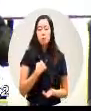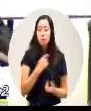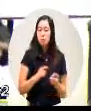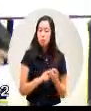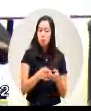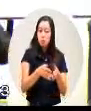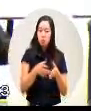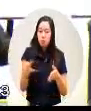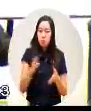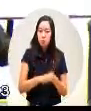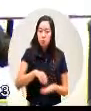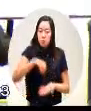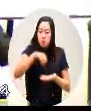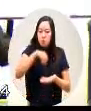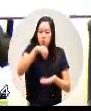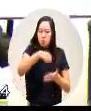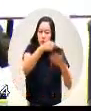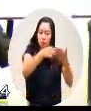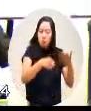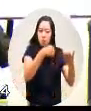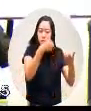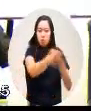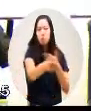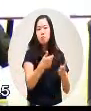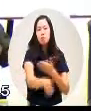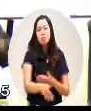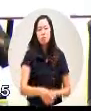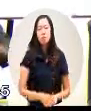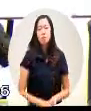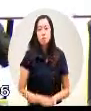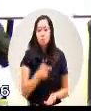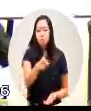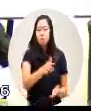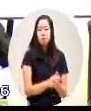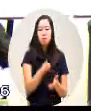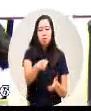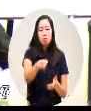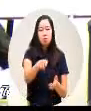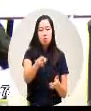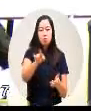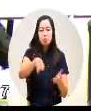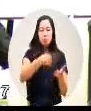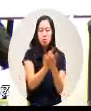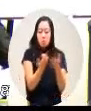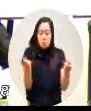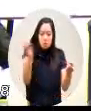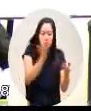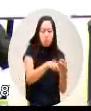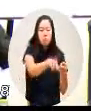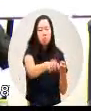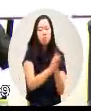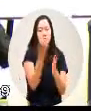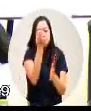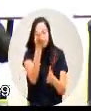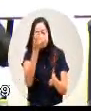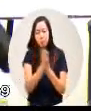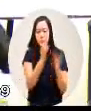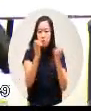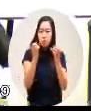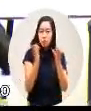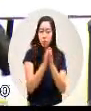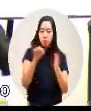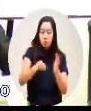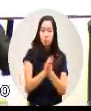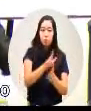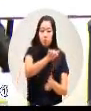要提出一些制度上不合理了哈，来做一个全面性探讨了。那这样子，我们的教